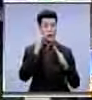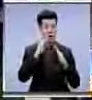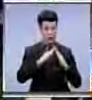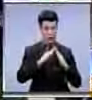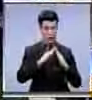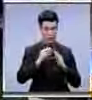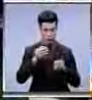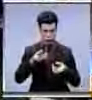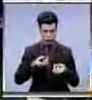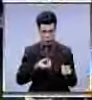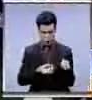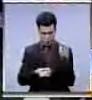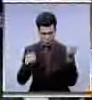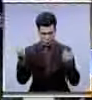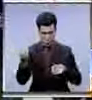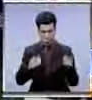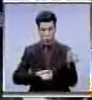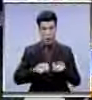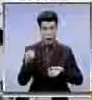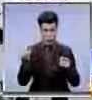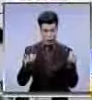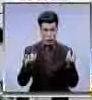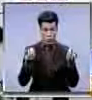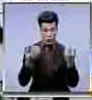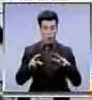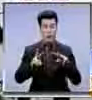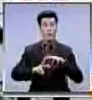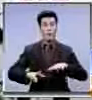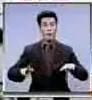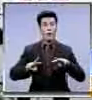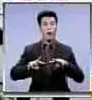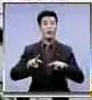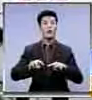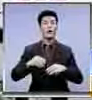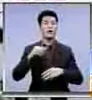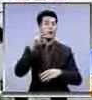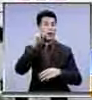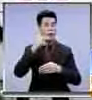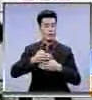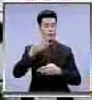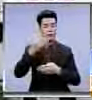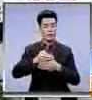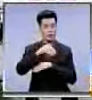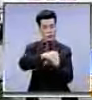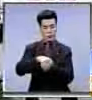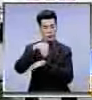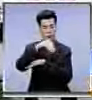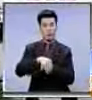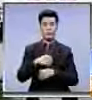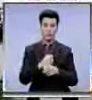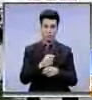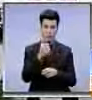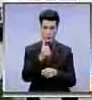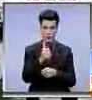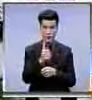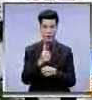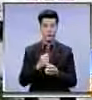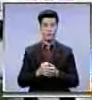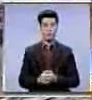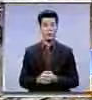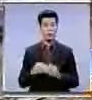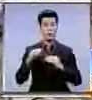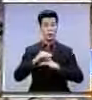องค์กรชุมชนหรือว่าอขออภัยครับพอชนะครับจะก่อสร้างบ้านให้ประชาชนที่อยู่ริมคลองได้อยู่อาศัย และสำหรับโครงการ